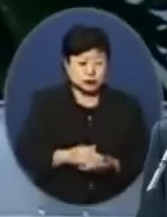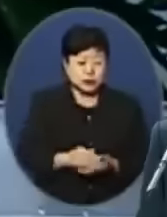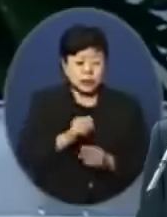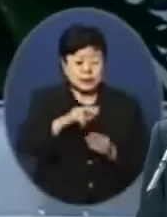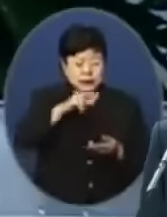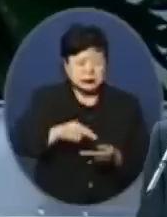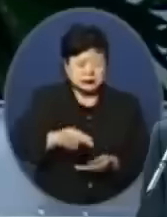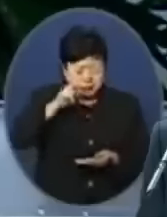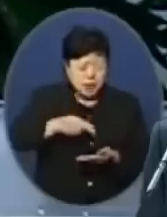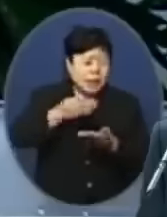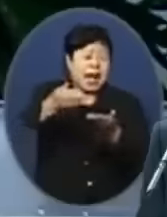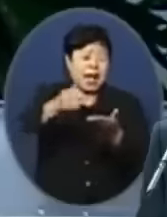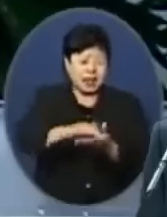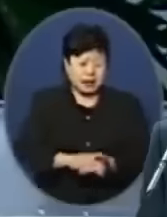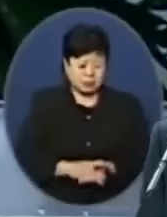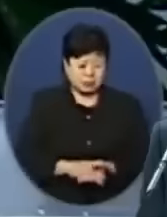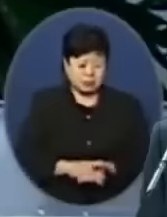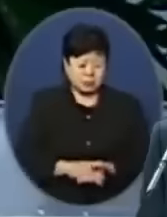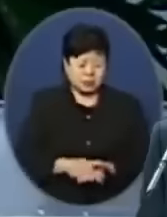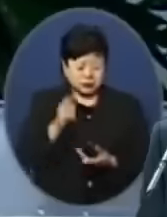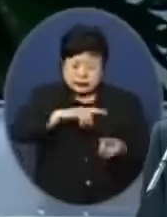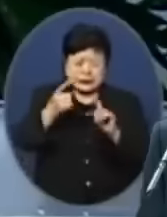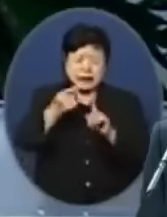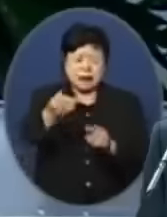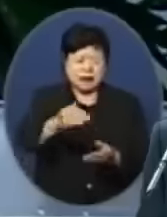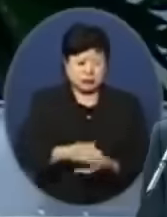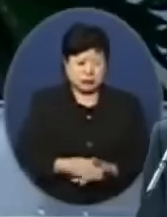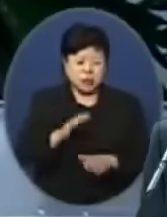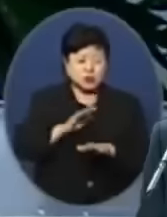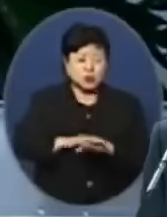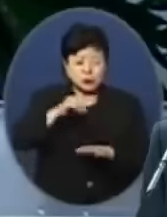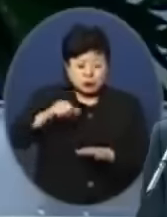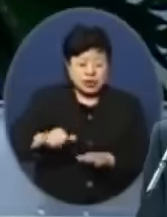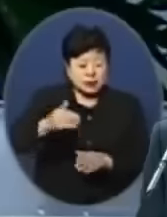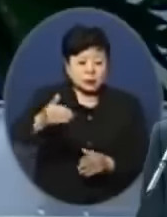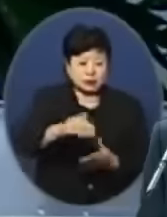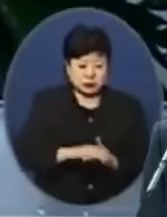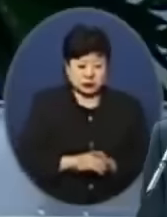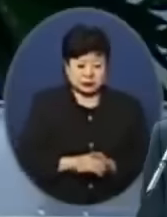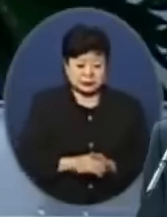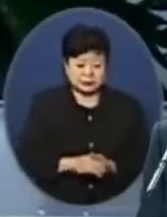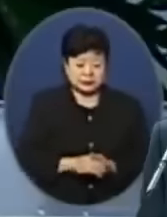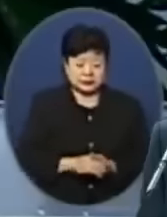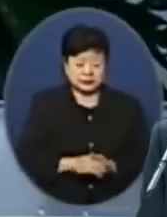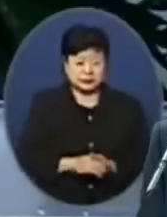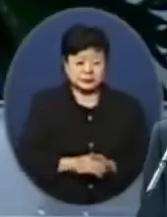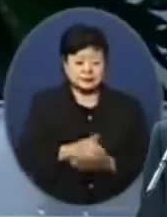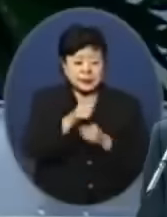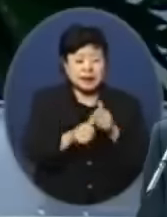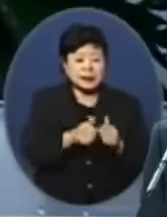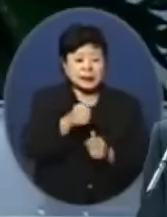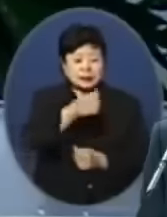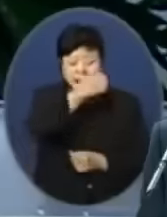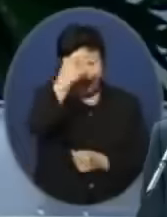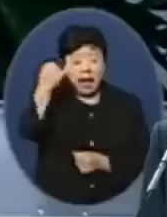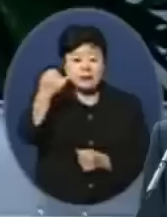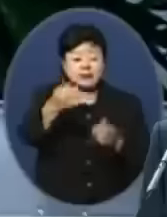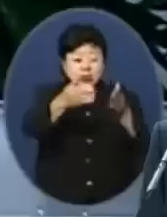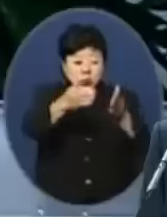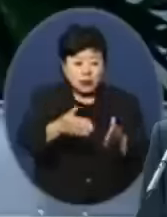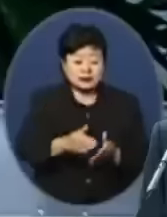좀 읽어 정신 좀 차려. 하나님이 그 할머니를